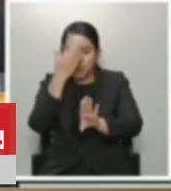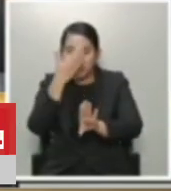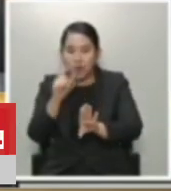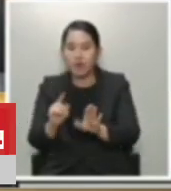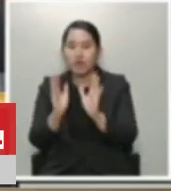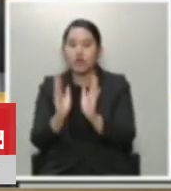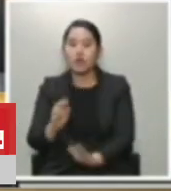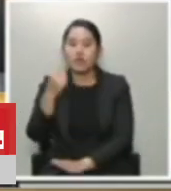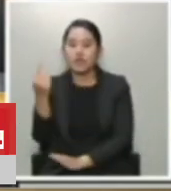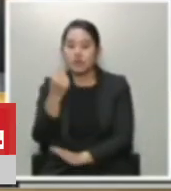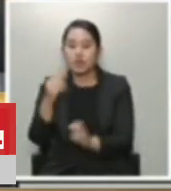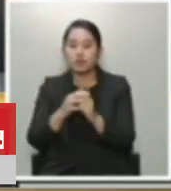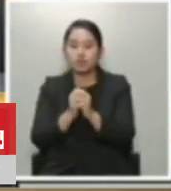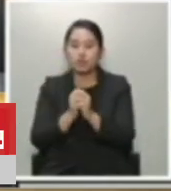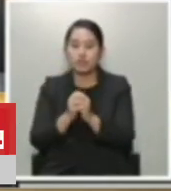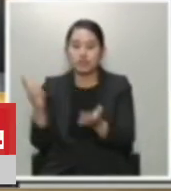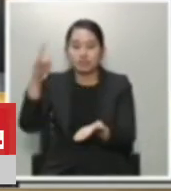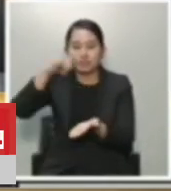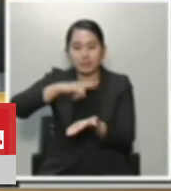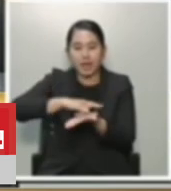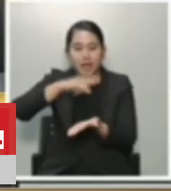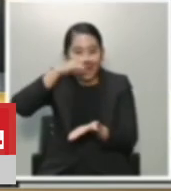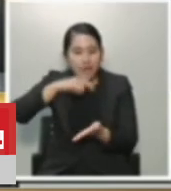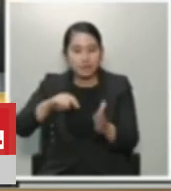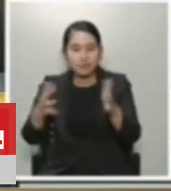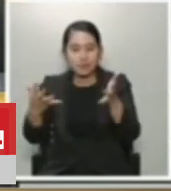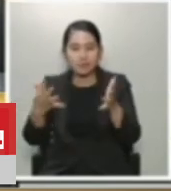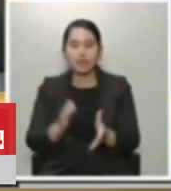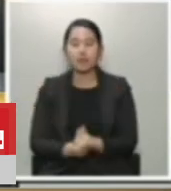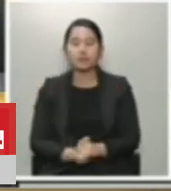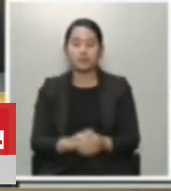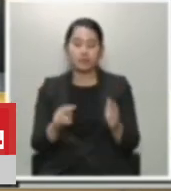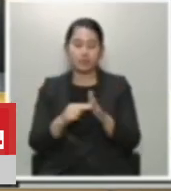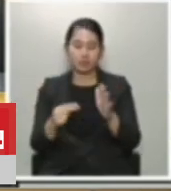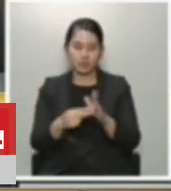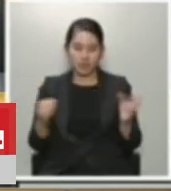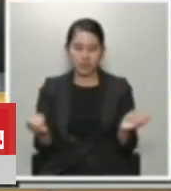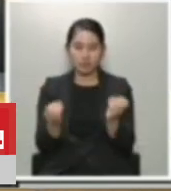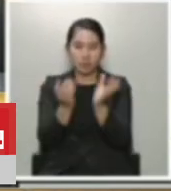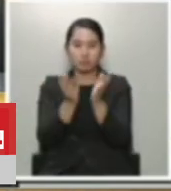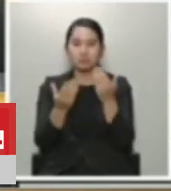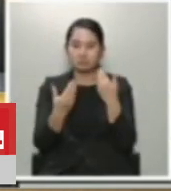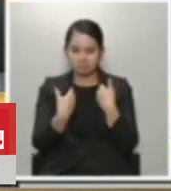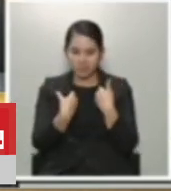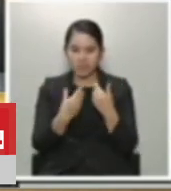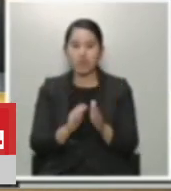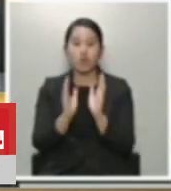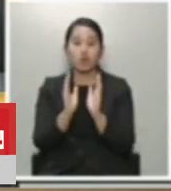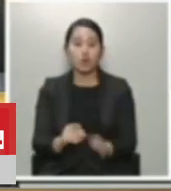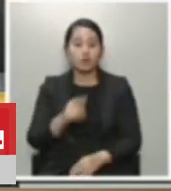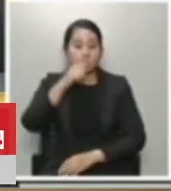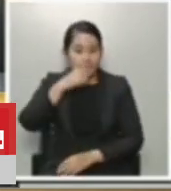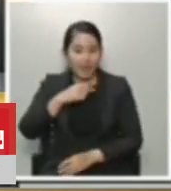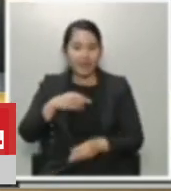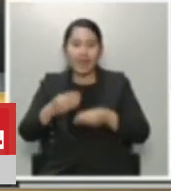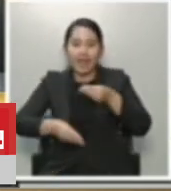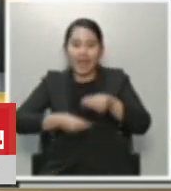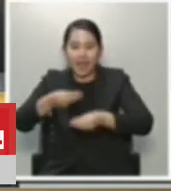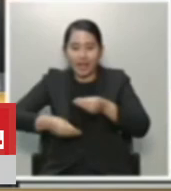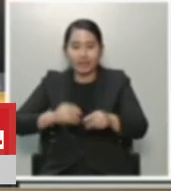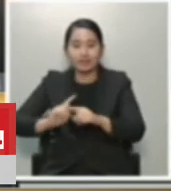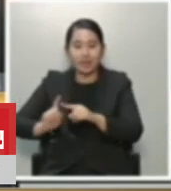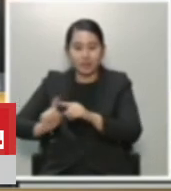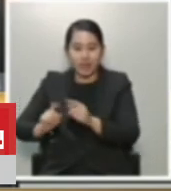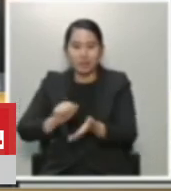นนะครับเดินทางเข้ามาในขณะนี้ก็ส่งผลกระทบกับนะครับคนไทยที่เป็นพนักงาน